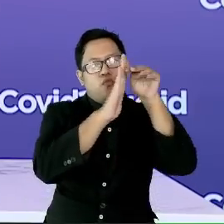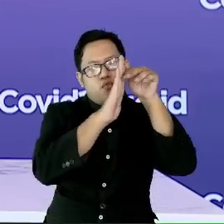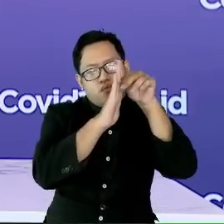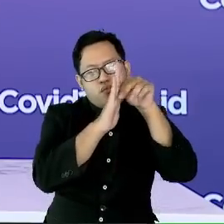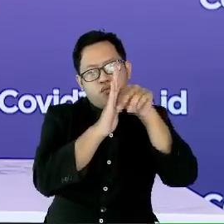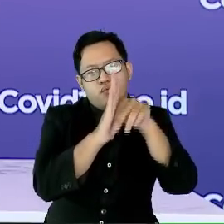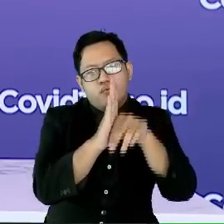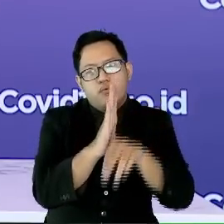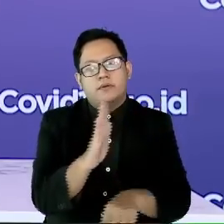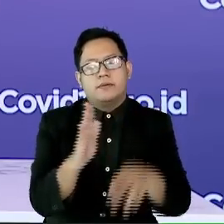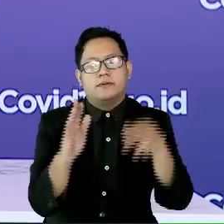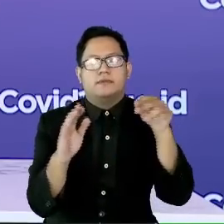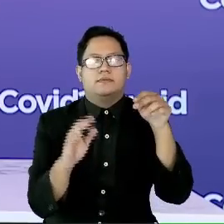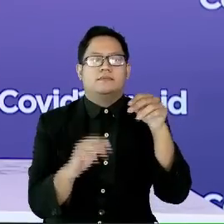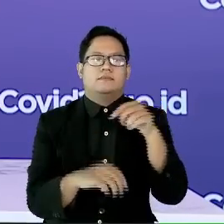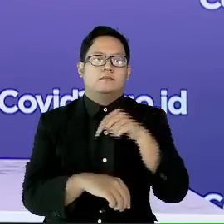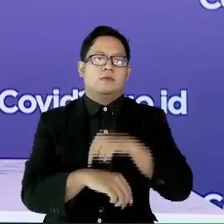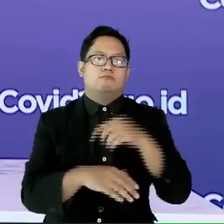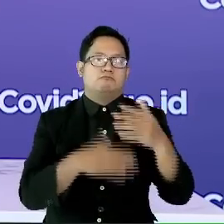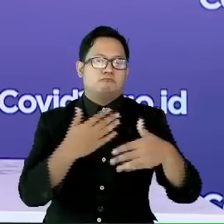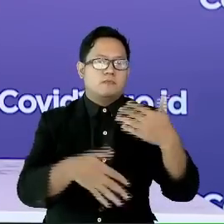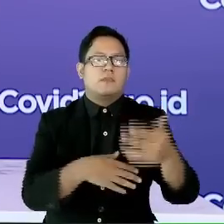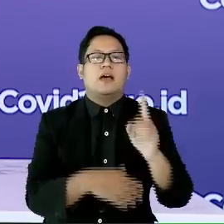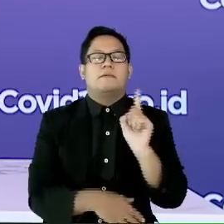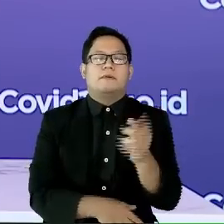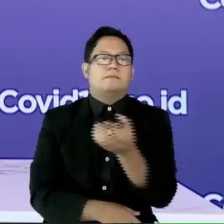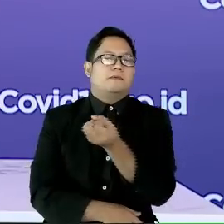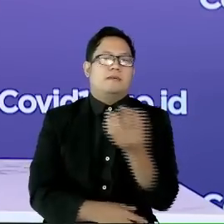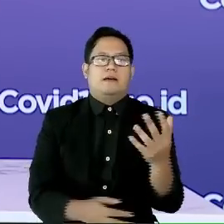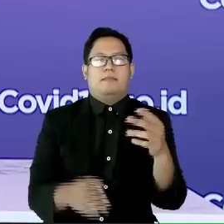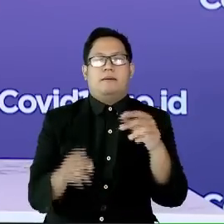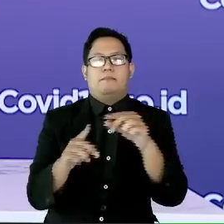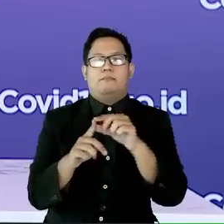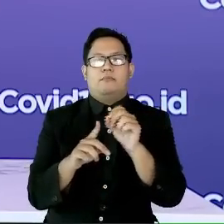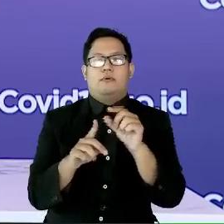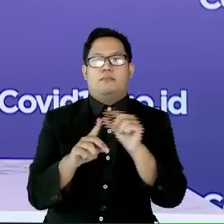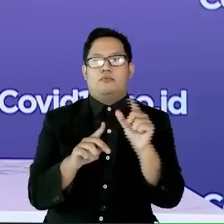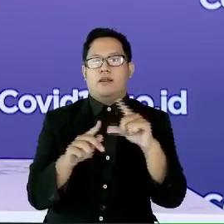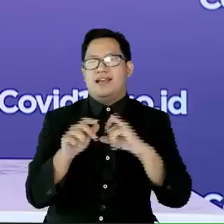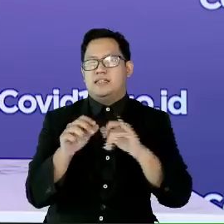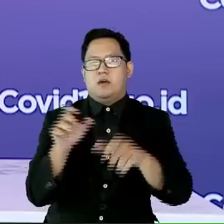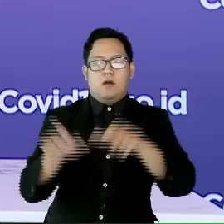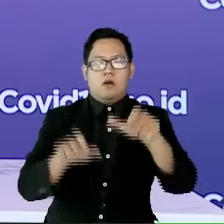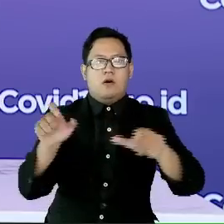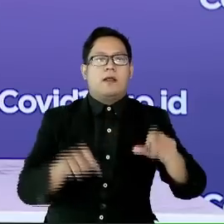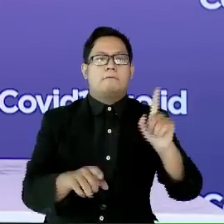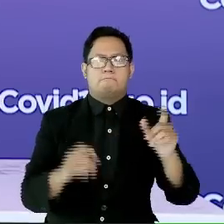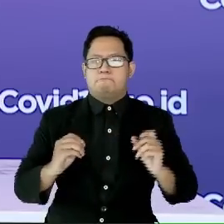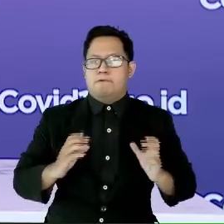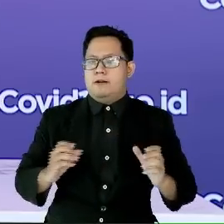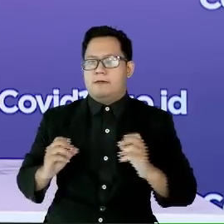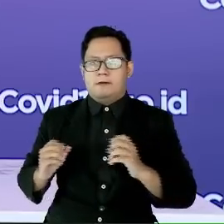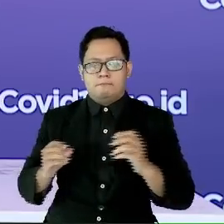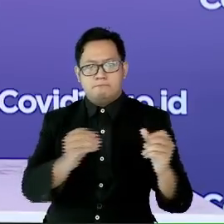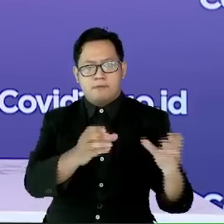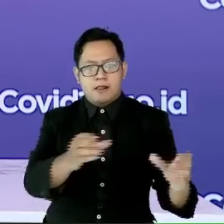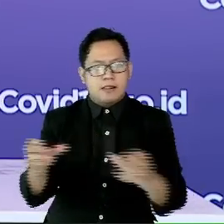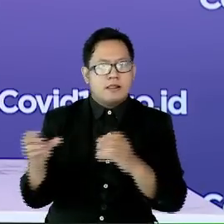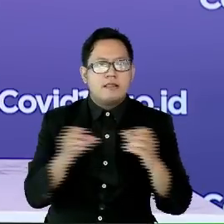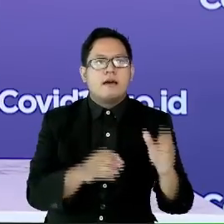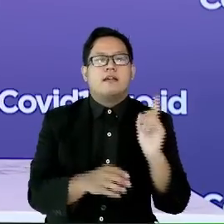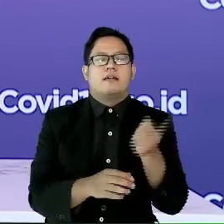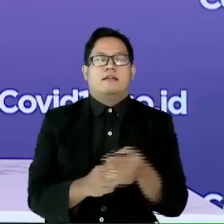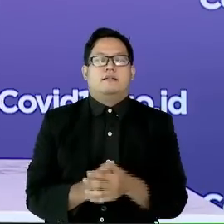waktu karena sebagian besar populasi akan memiliki kekebalan, baik melalui vaksinasi atau infeksi